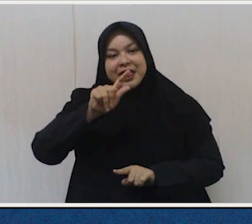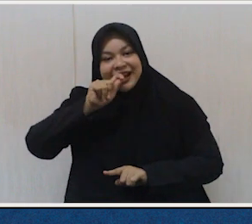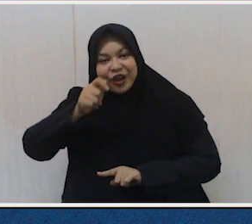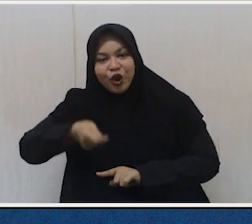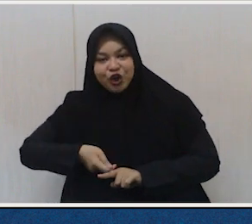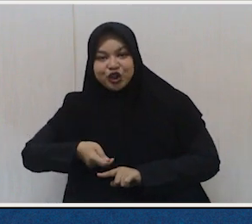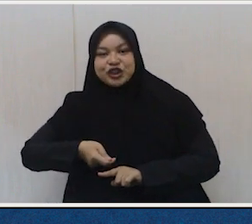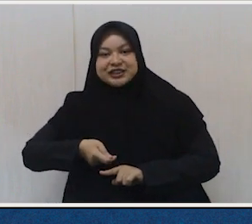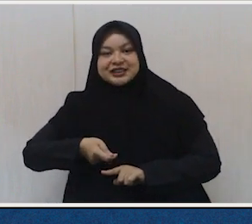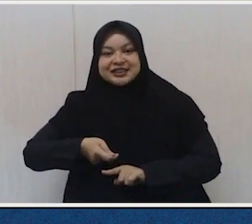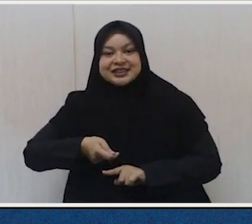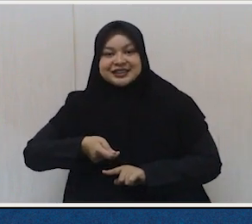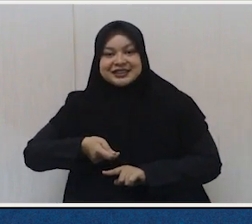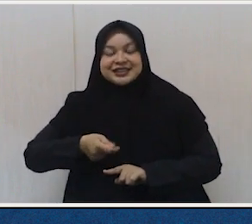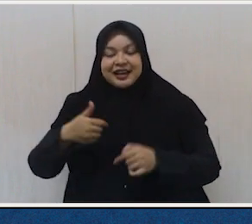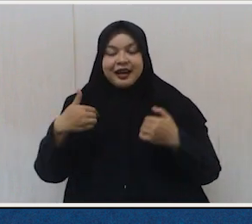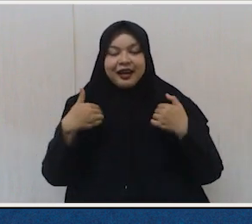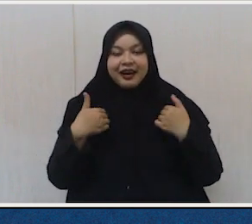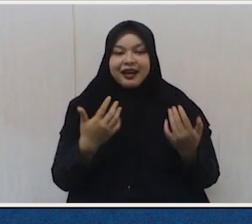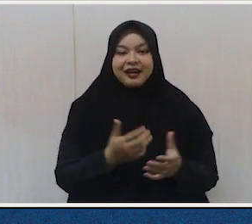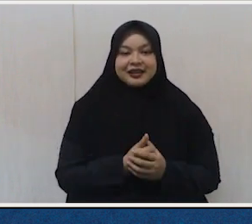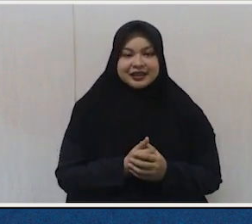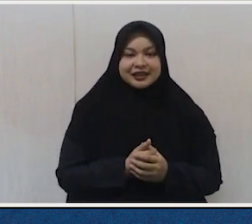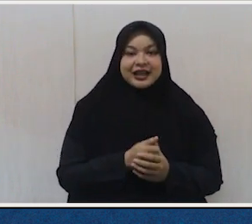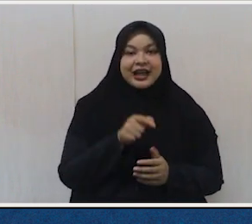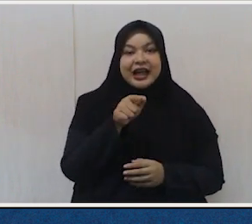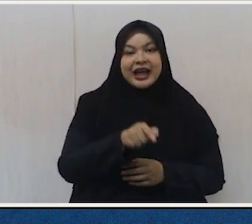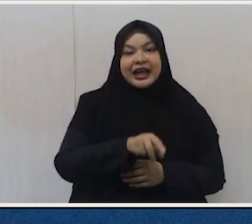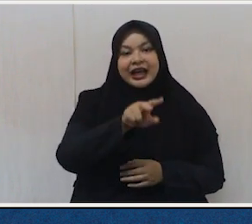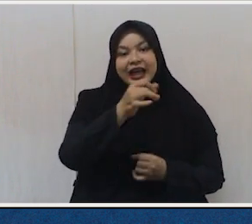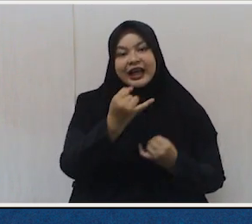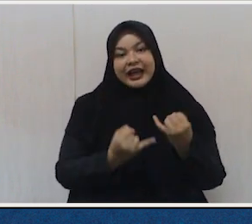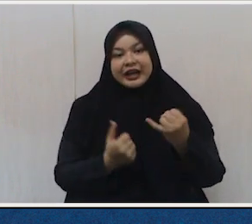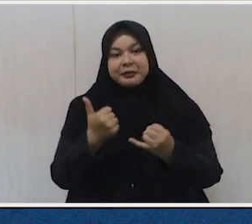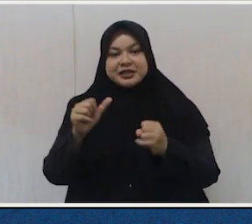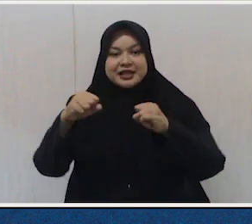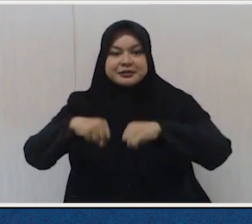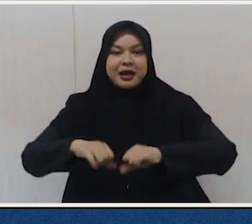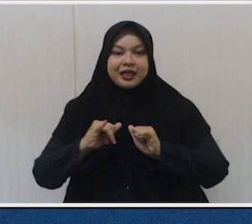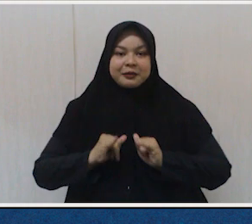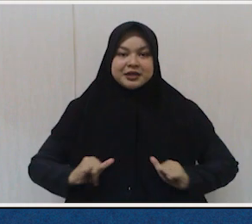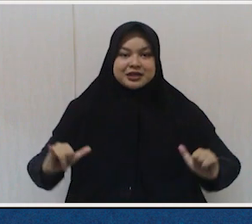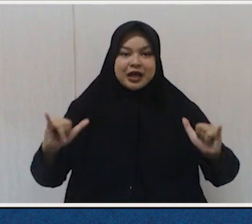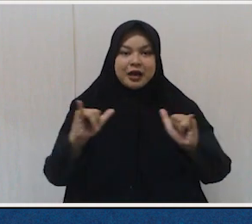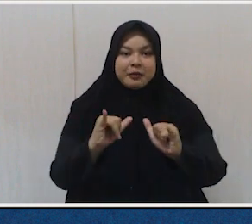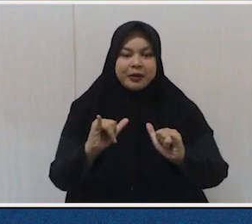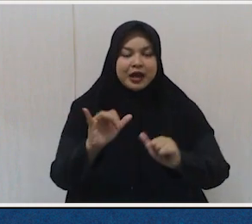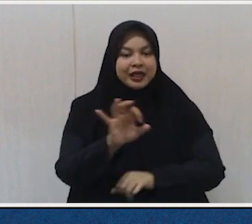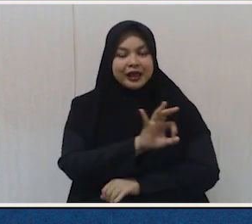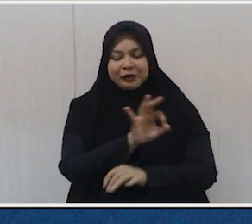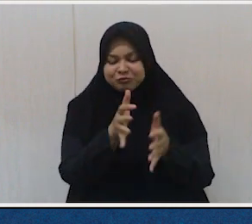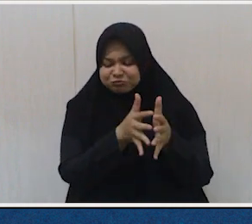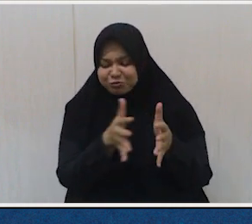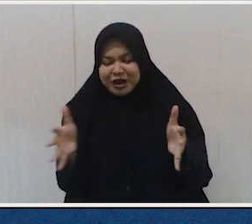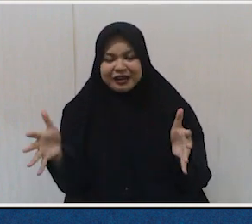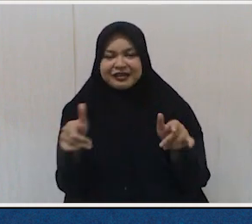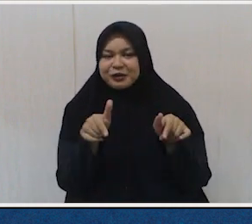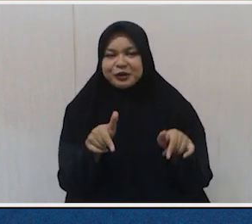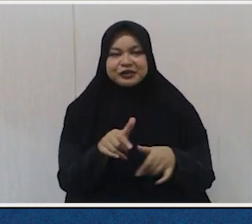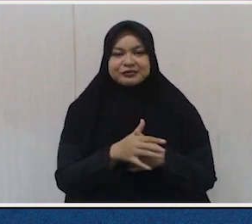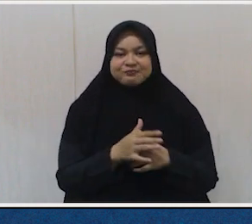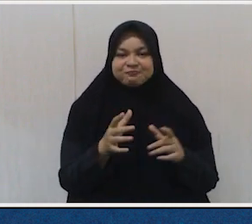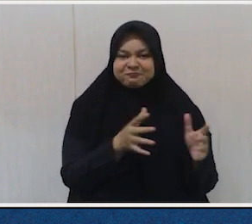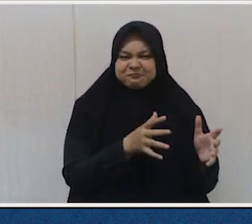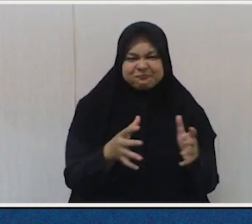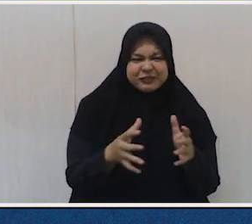diakui direkognisi keberadaannya dan akhirnya bisa jadi kesepakatan bersama tanpa berpanjang lebar lah gitu untuk